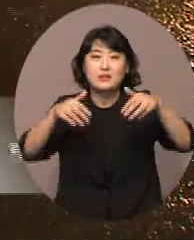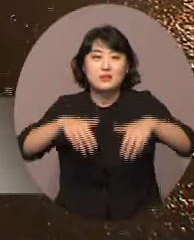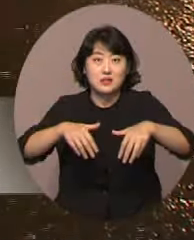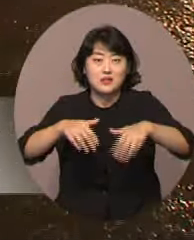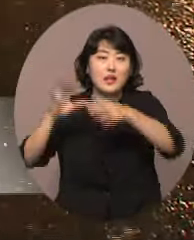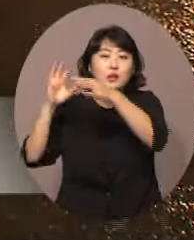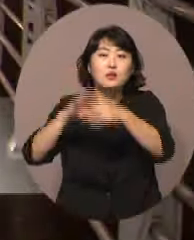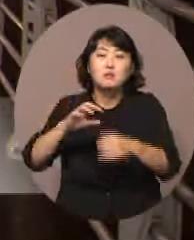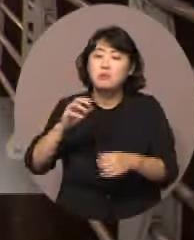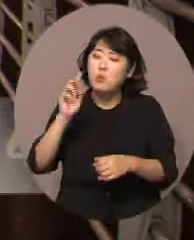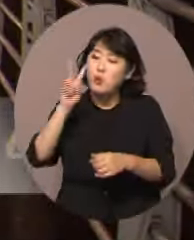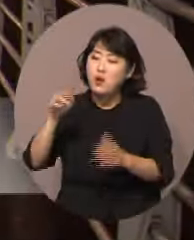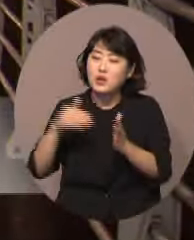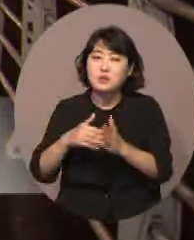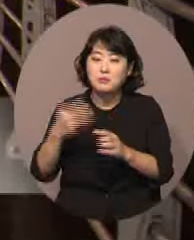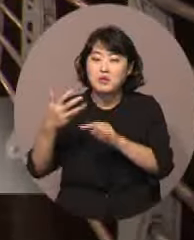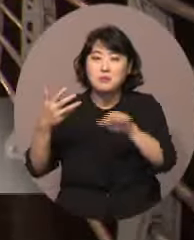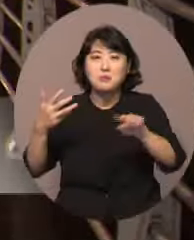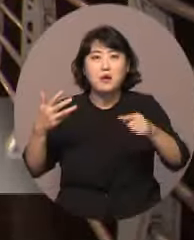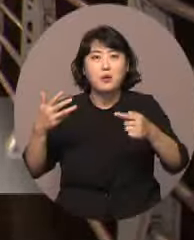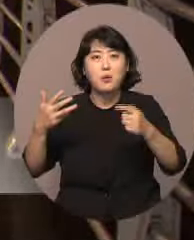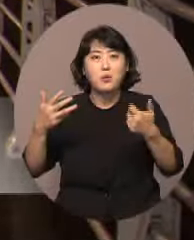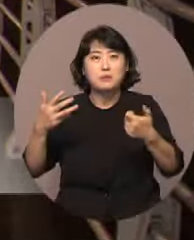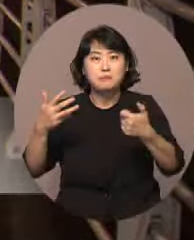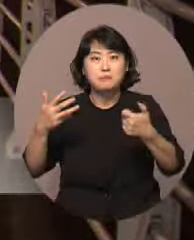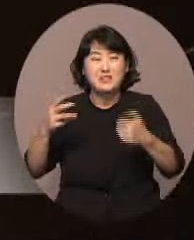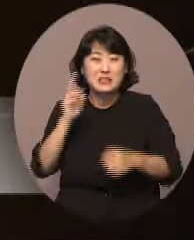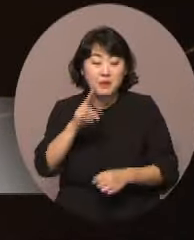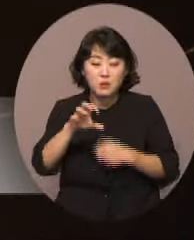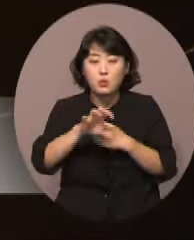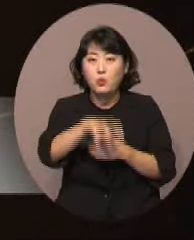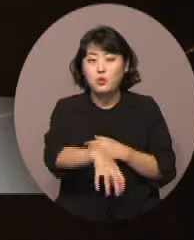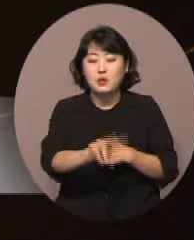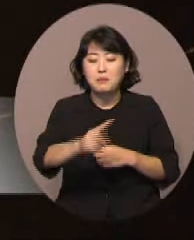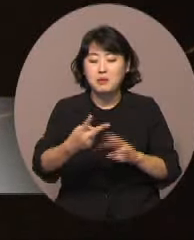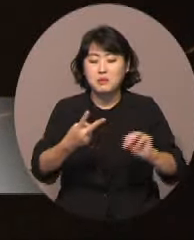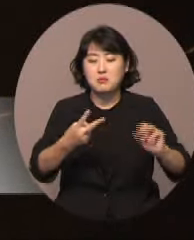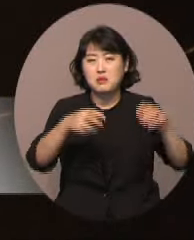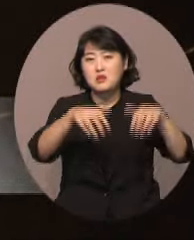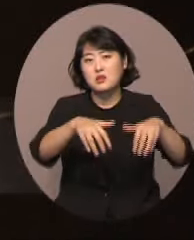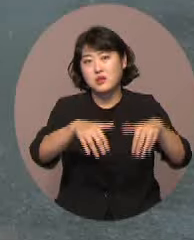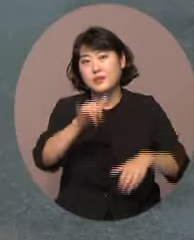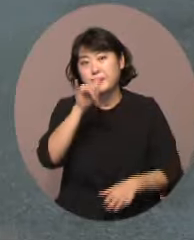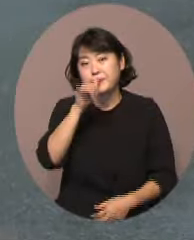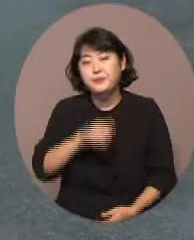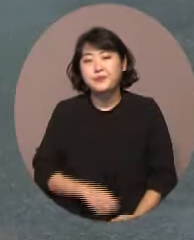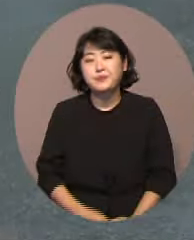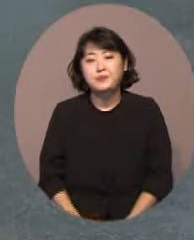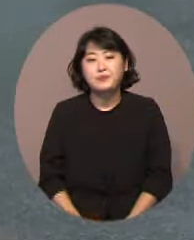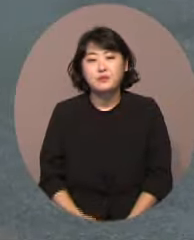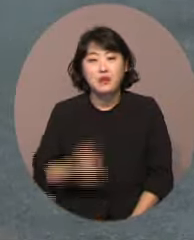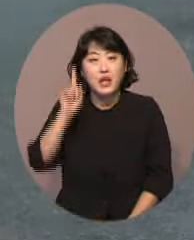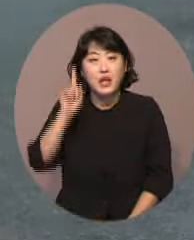모레까지 80에서 150mm, 많은 곳은 200mm 넘게 내리겠습니다. 특히 내일 새벽